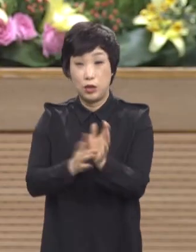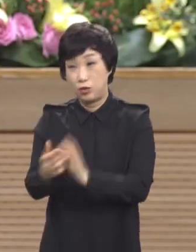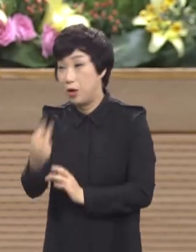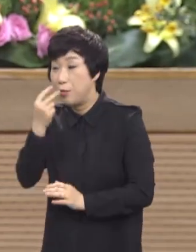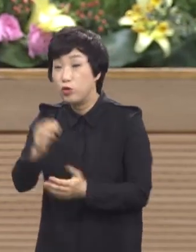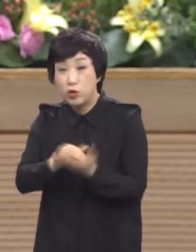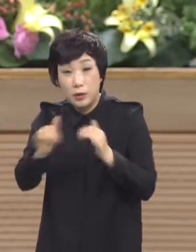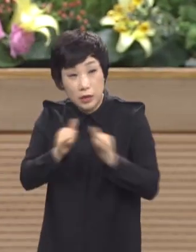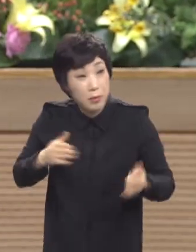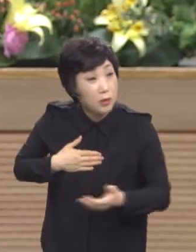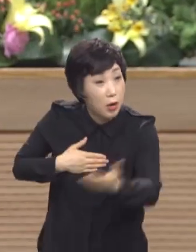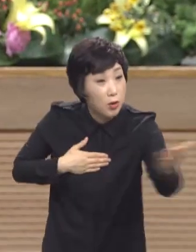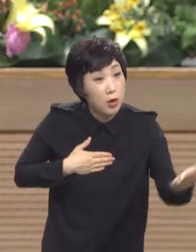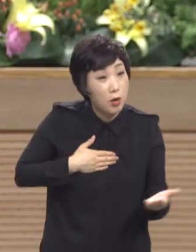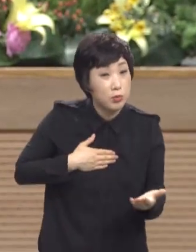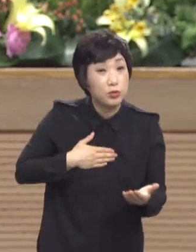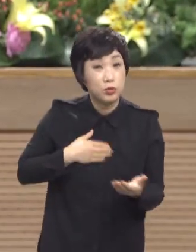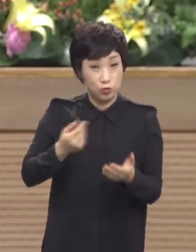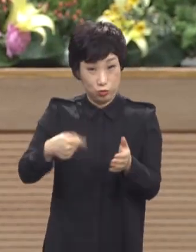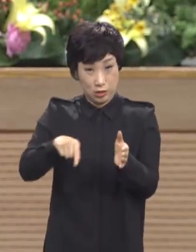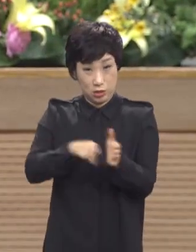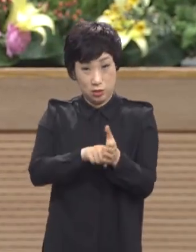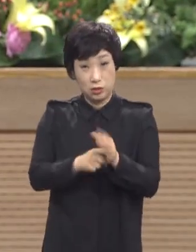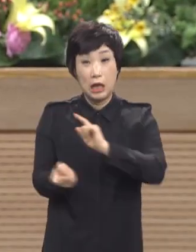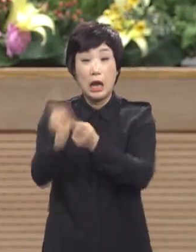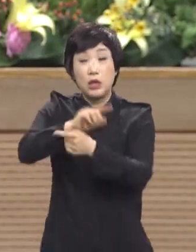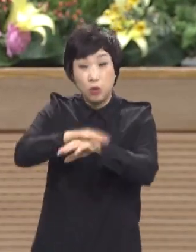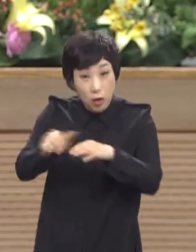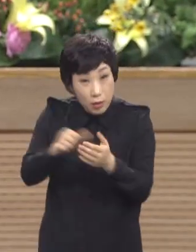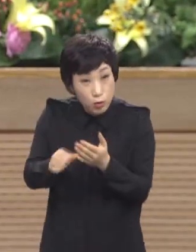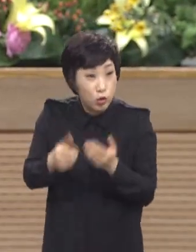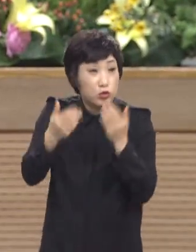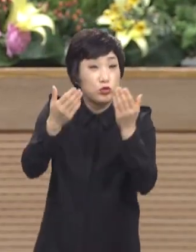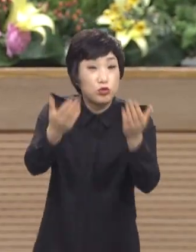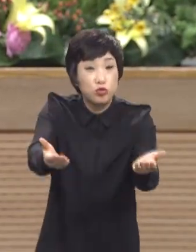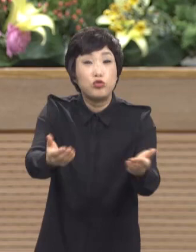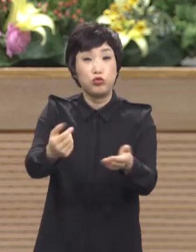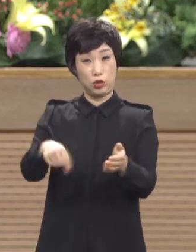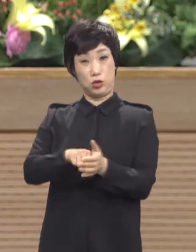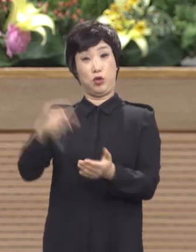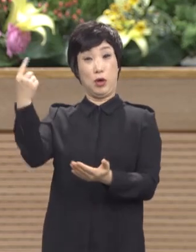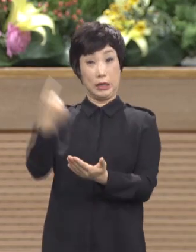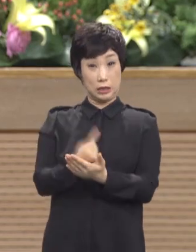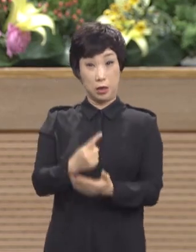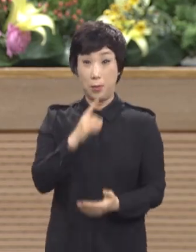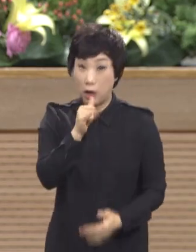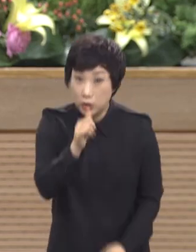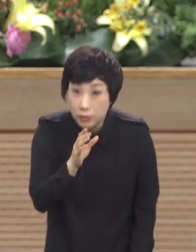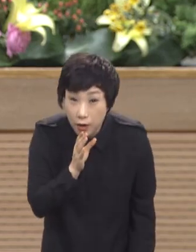자기 목숨을 많은 사람들에게 대속물로 주러 왔다.